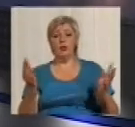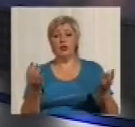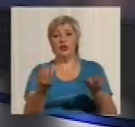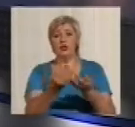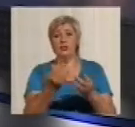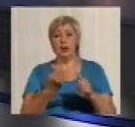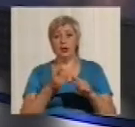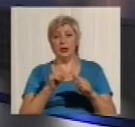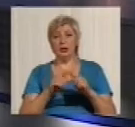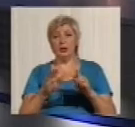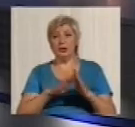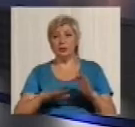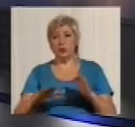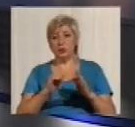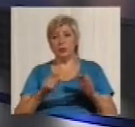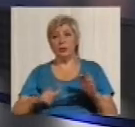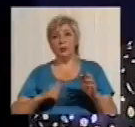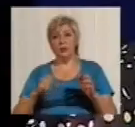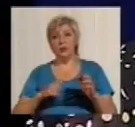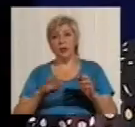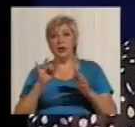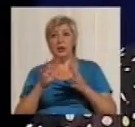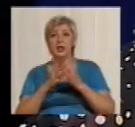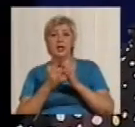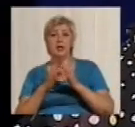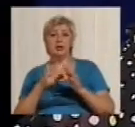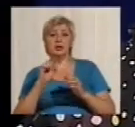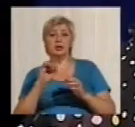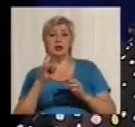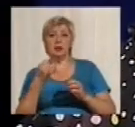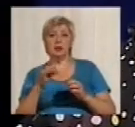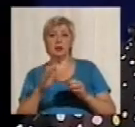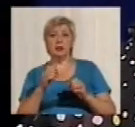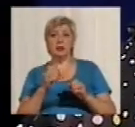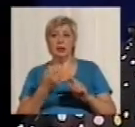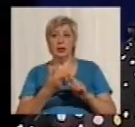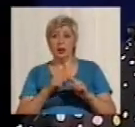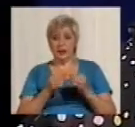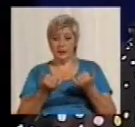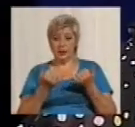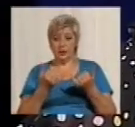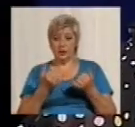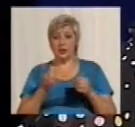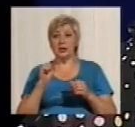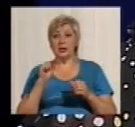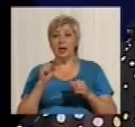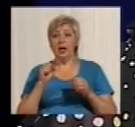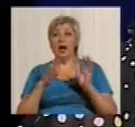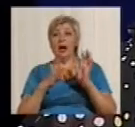участочок мастерская и сарай, сделали забор, калитку и все. Это сейчас. А в 2009 году там была фирма по